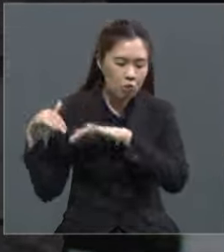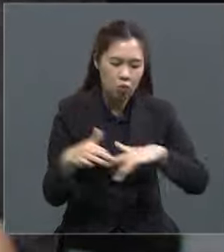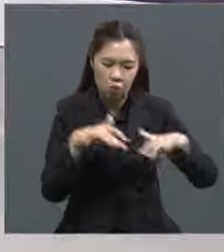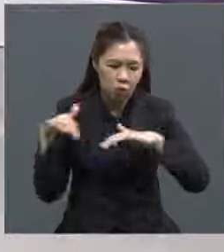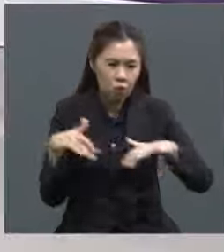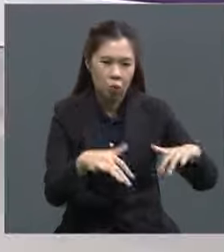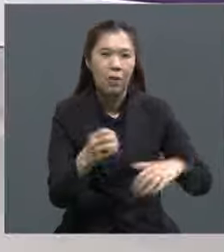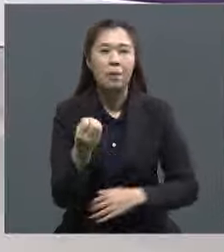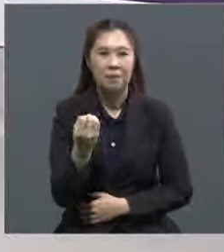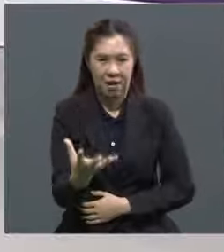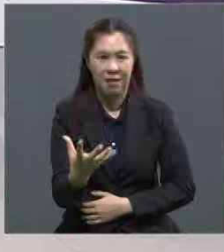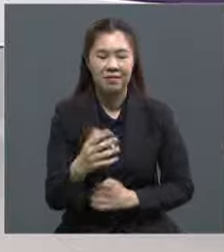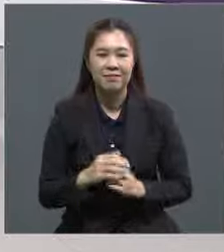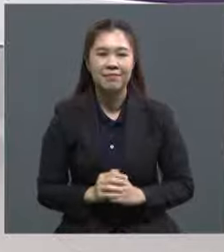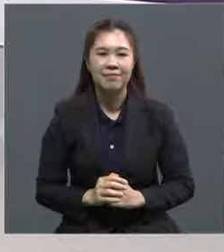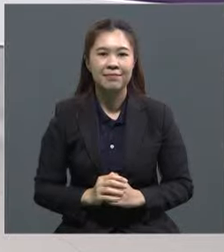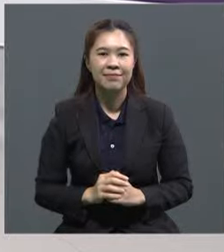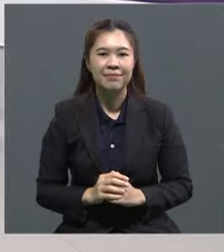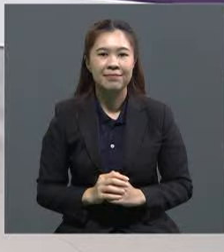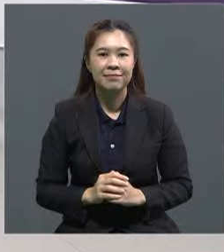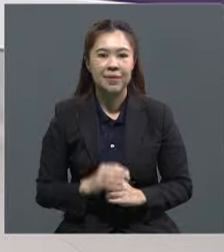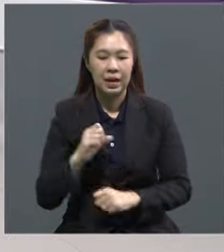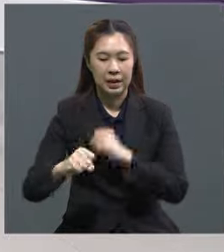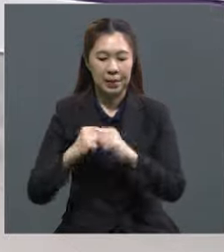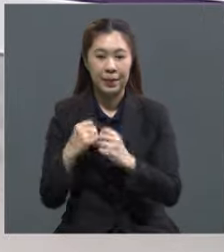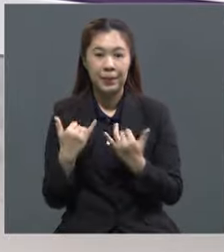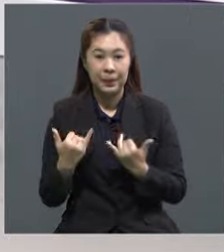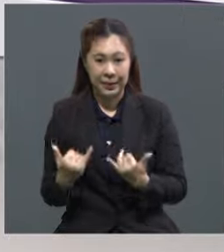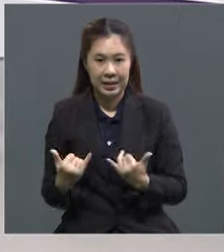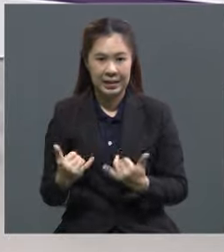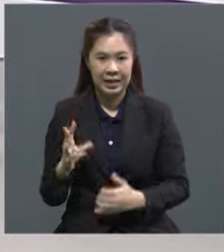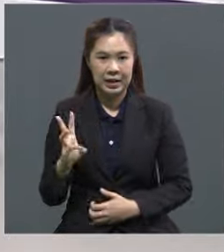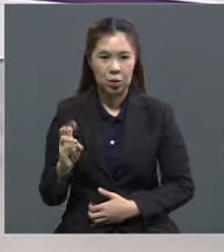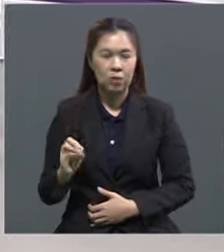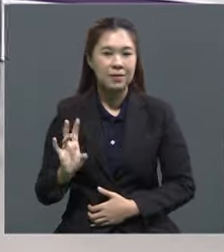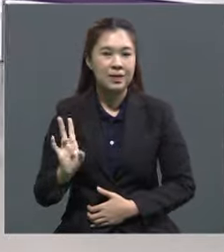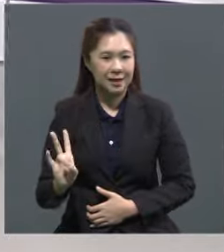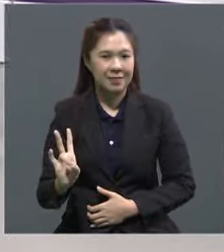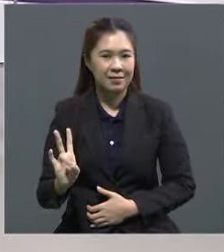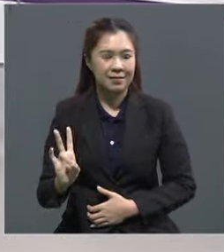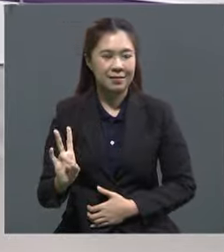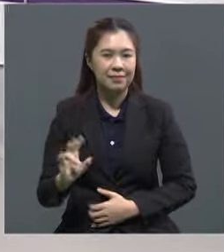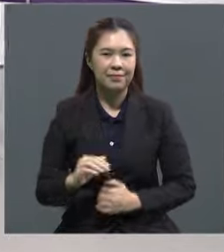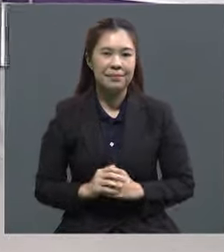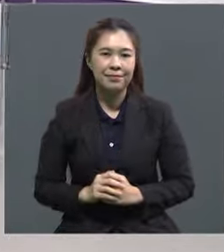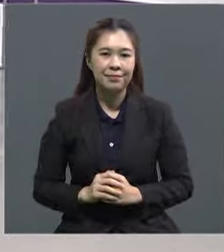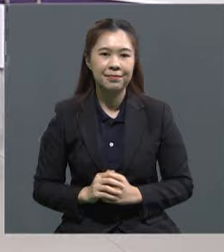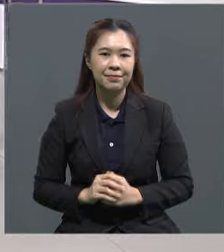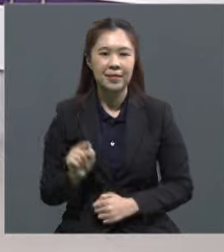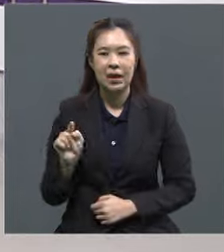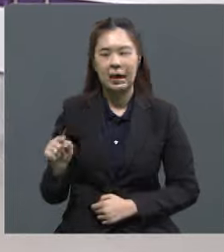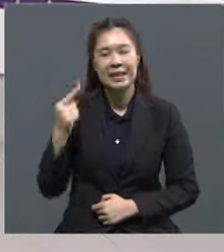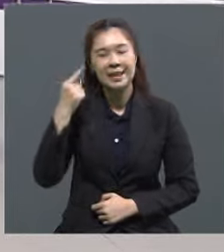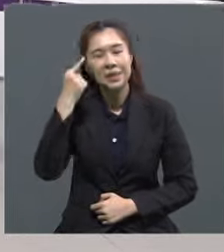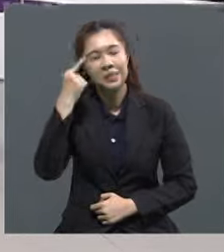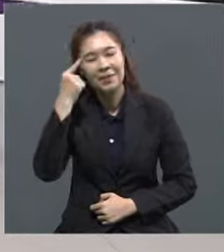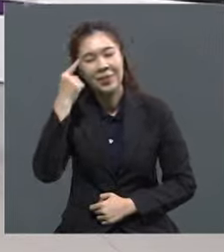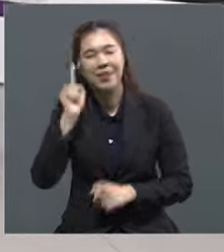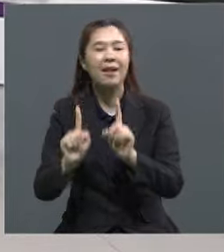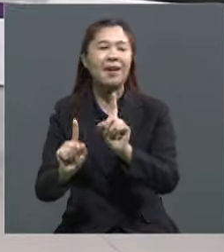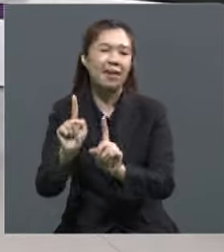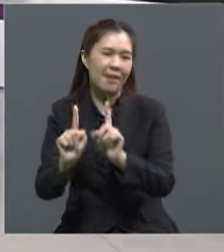ลักษณะแบบนั้นนะครับแต่ในขณะเดียวกันนะครับในปีนี้นะครับในปี 2567เนี่ยเป็นการคาดการเฉยๆนะครับใน